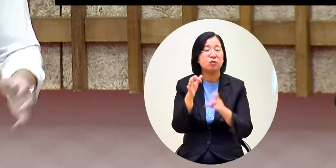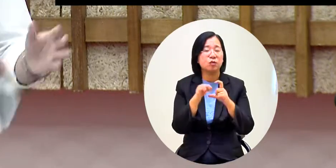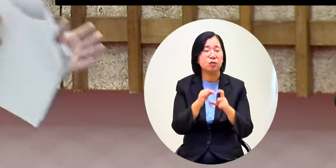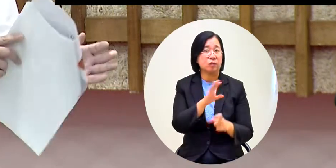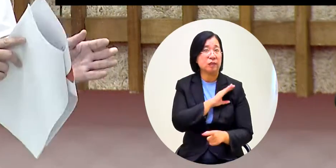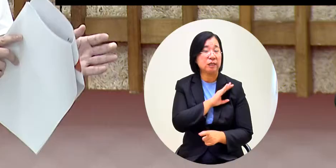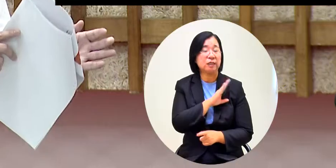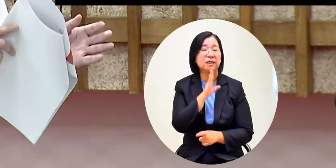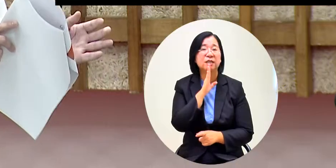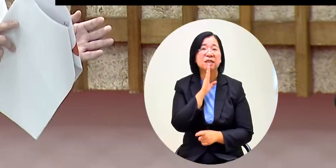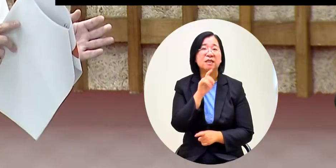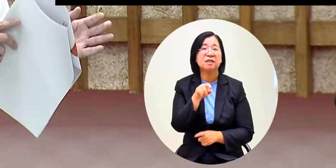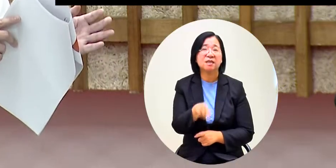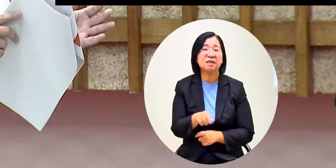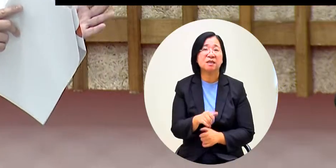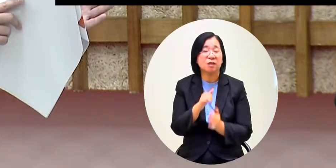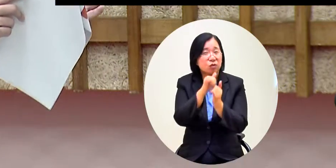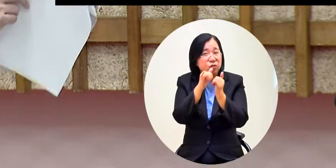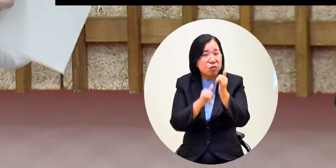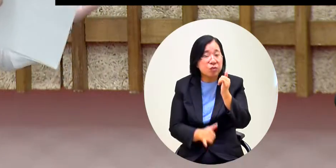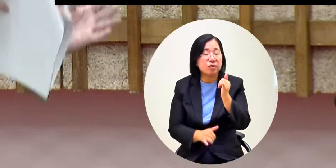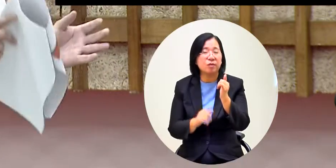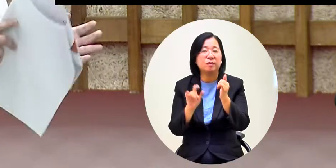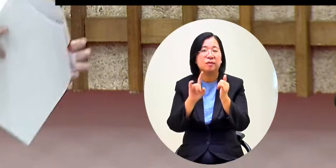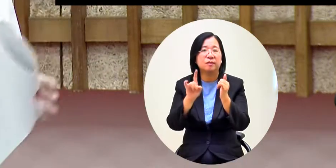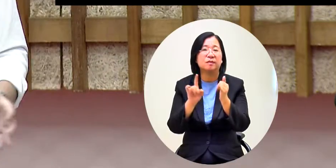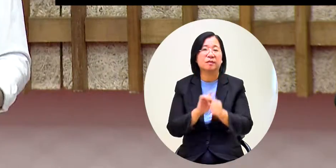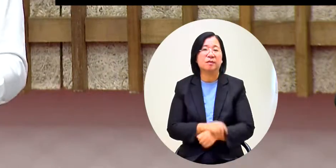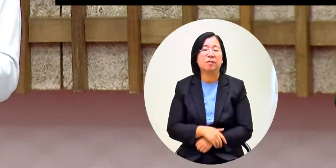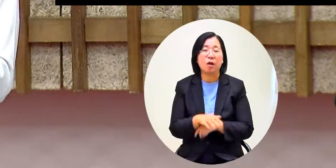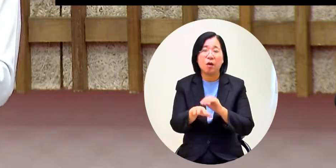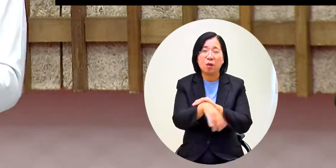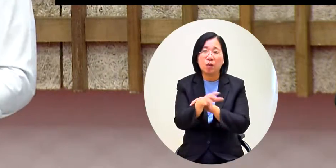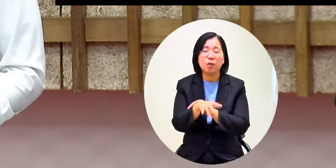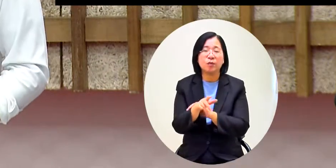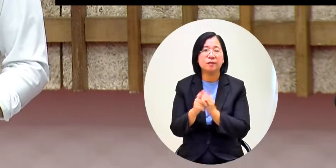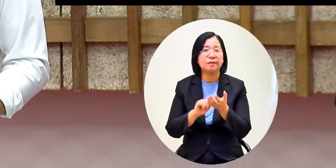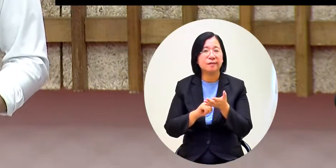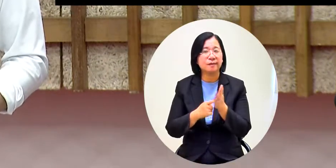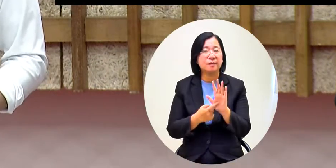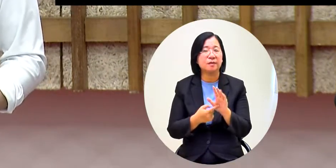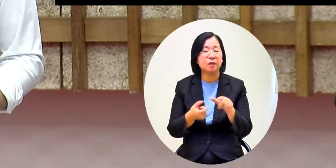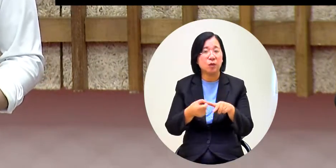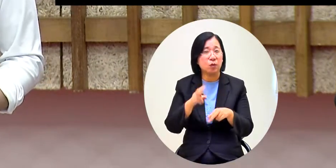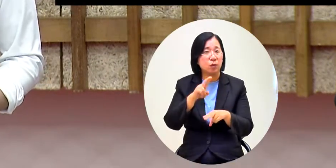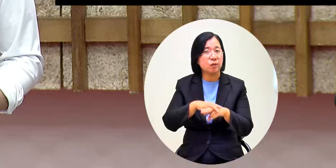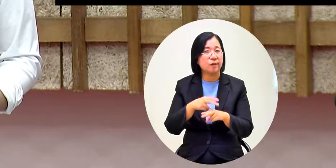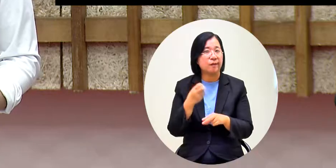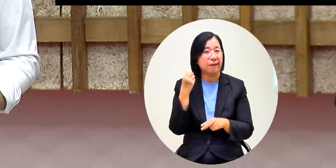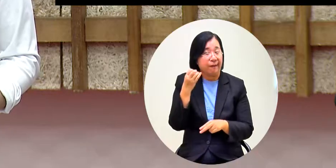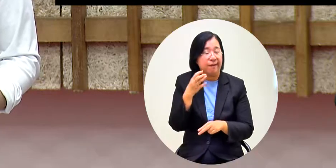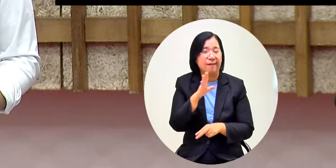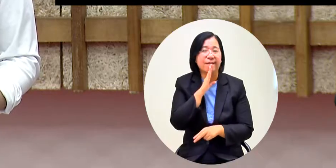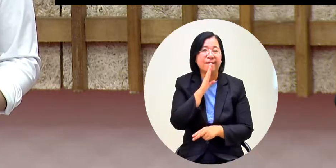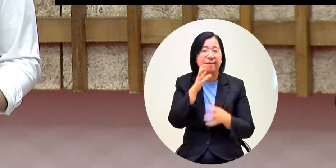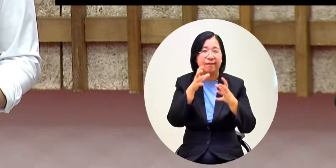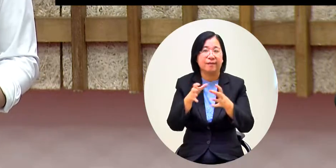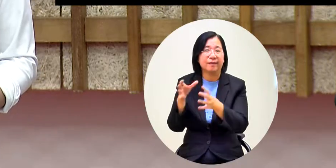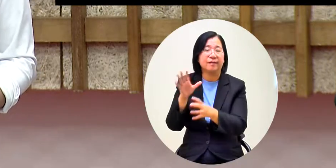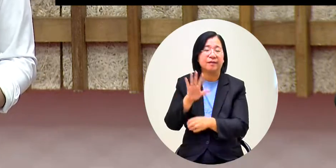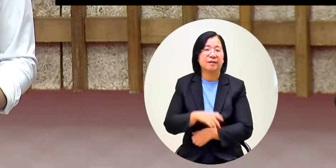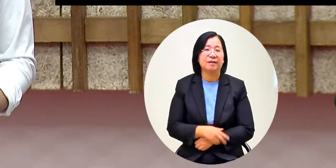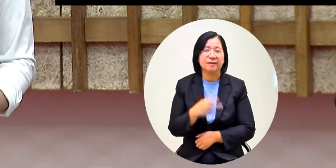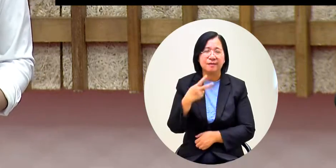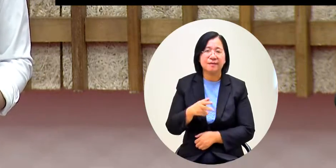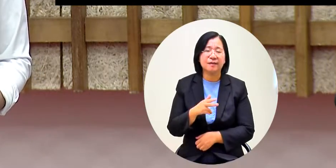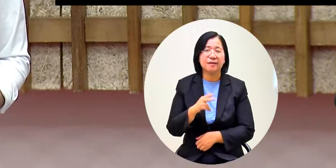有一些历史的。这个空间跟崭新的公共建设，我都希望说可以再更优化一